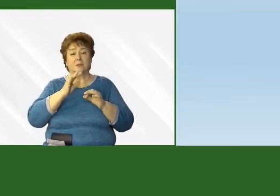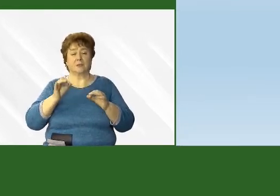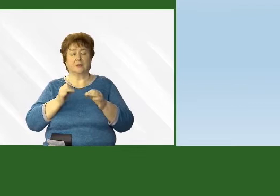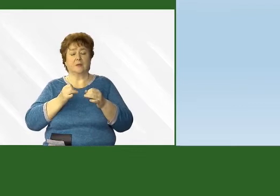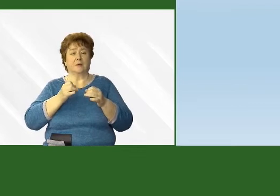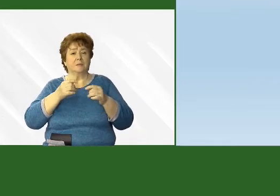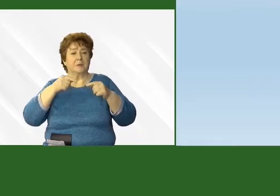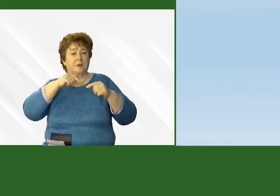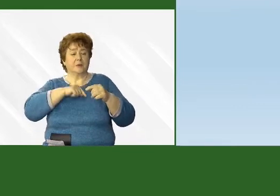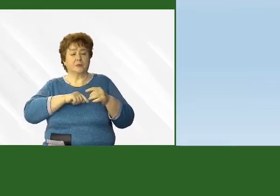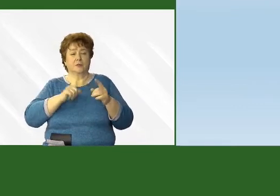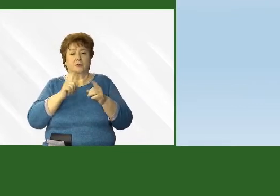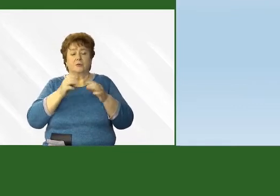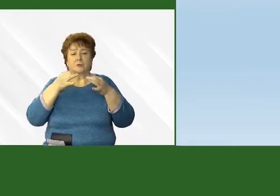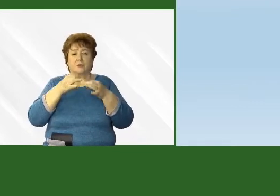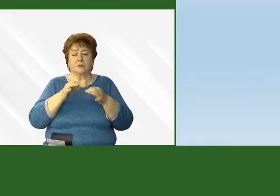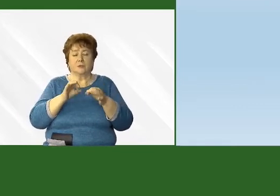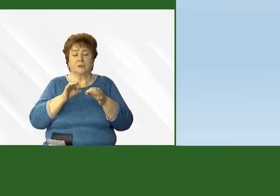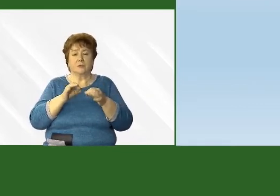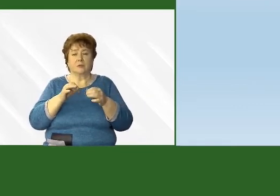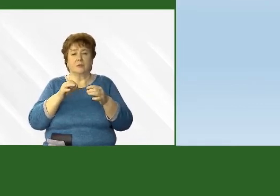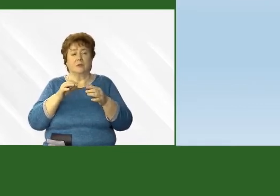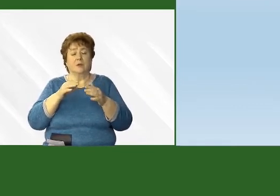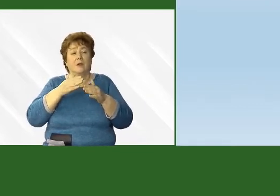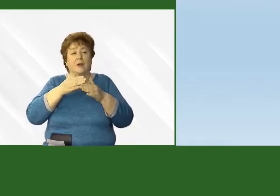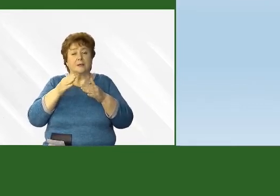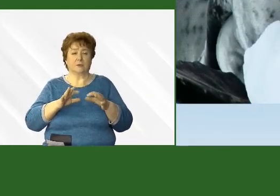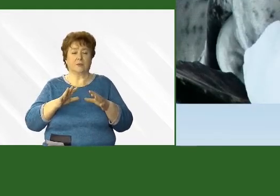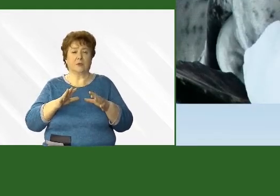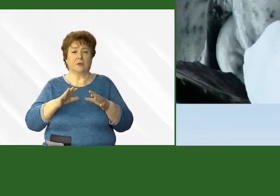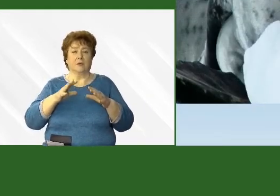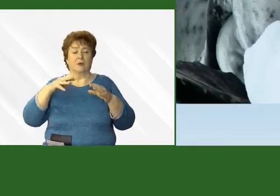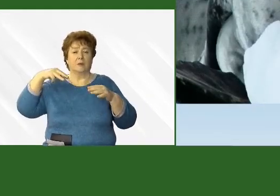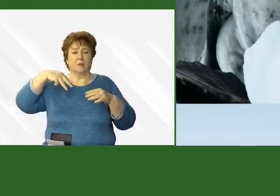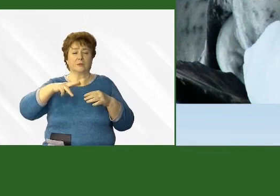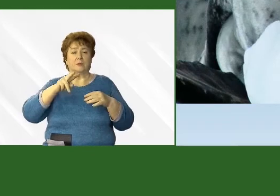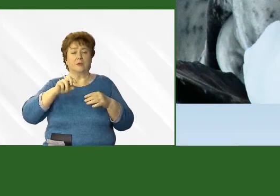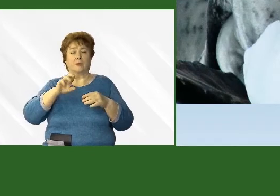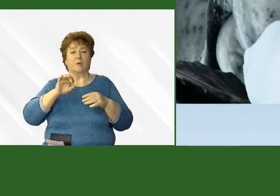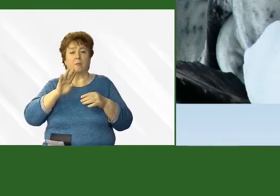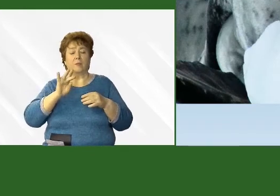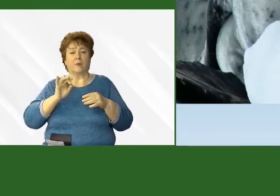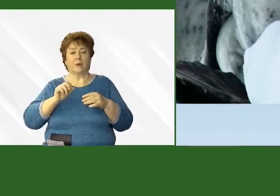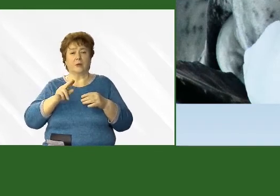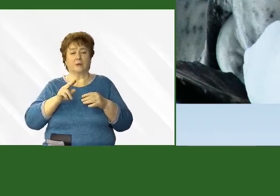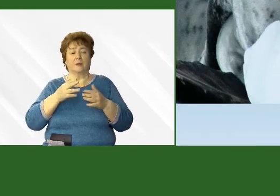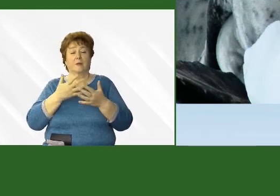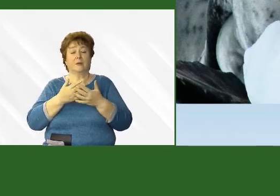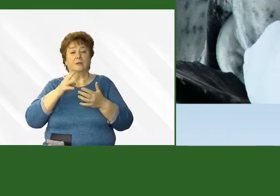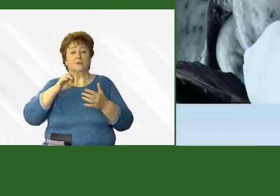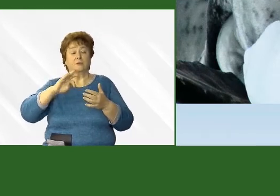настолько индивидуальна, что позволяет идентифицировать отдельных особей. Морской леопард – вид настоящих